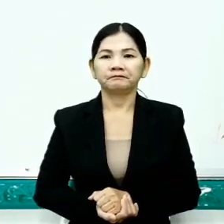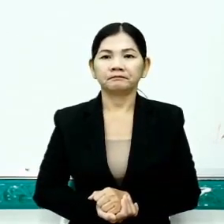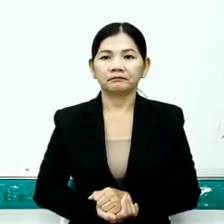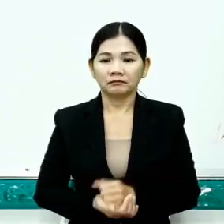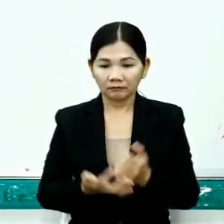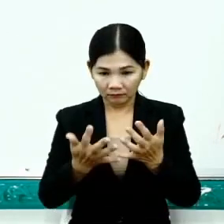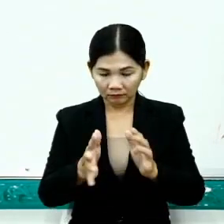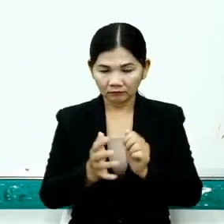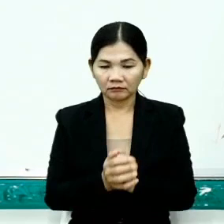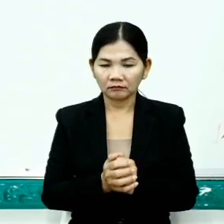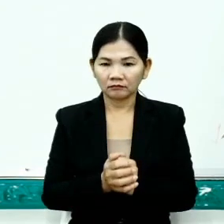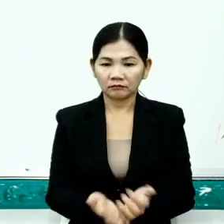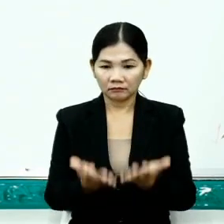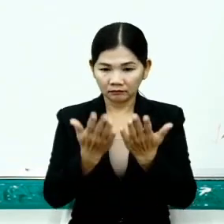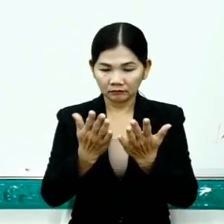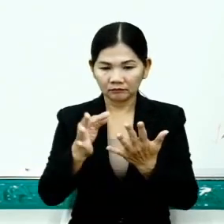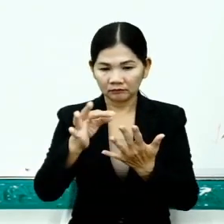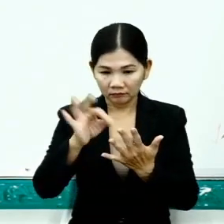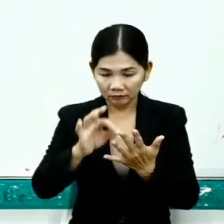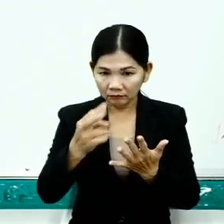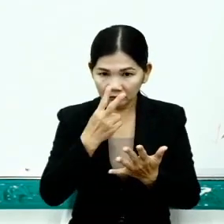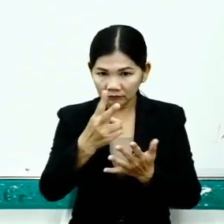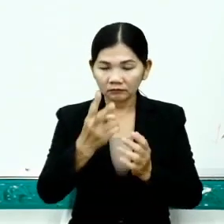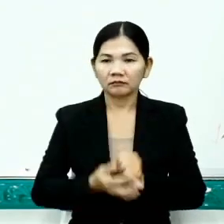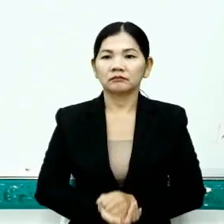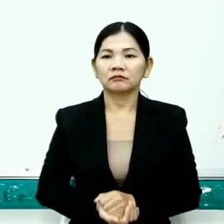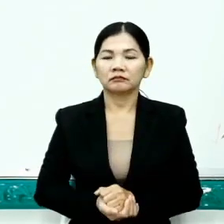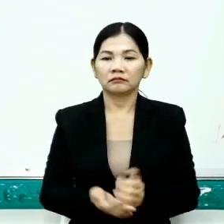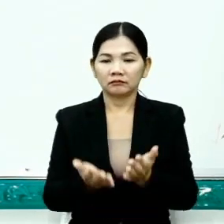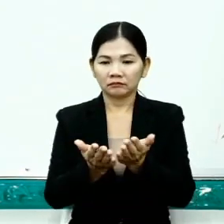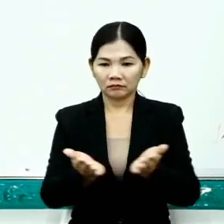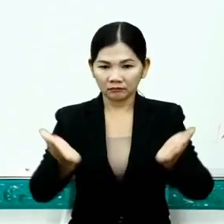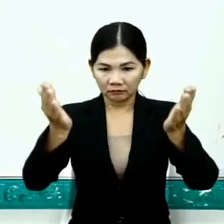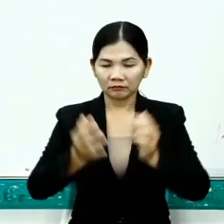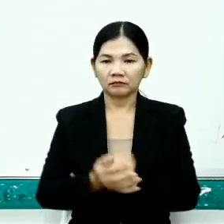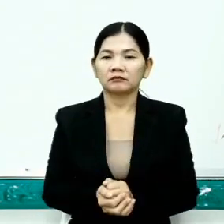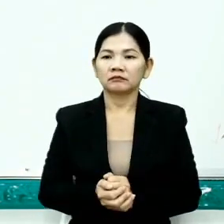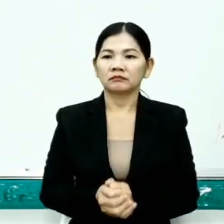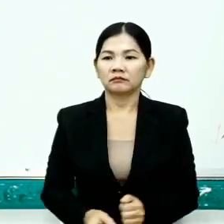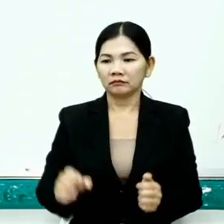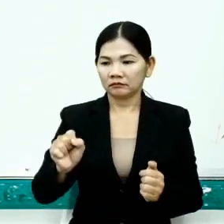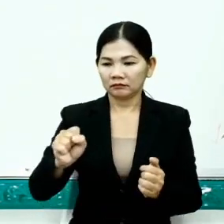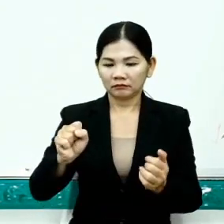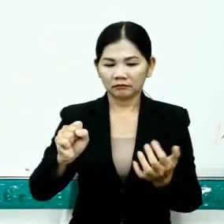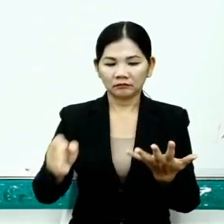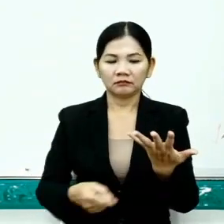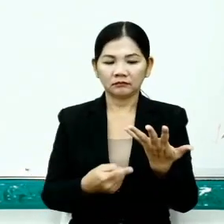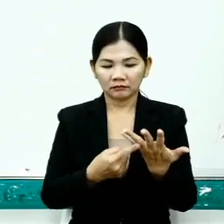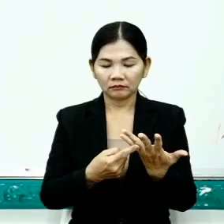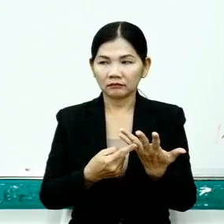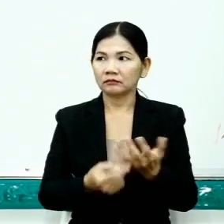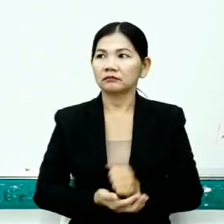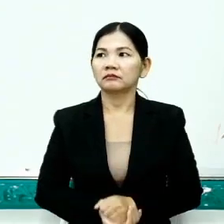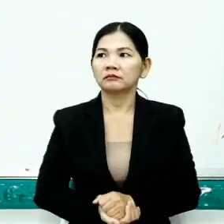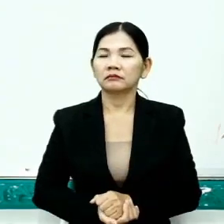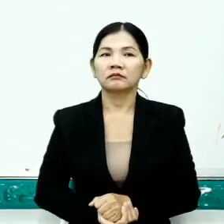បាទរីករាយហើយកូនចាំផ្ទៀងផ្ទាត់ជាមួយអ្នកគ្រូណាតៅគឺមានអក្សរតនិងស្រៈ